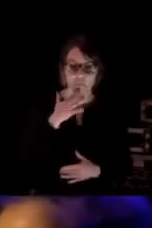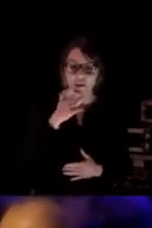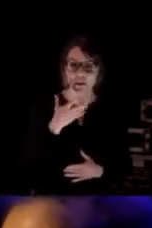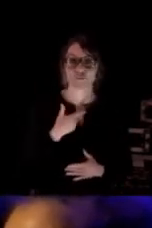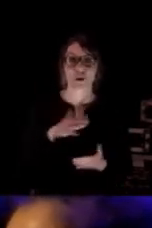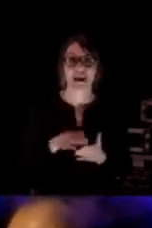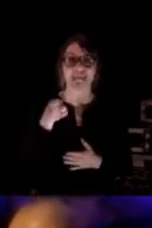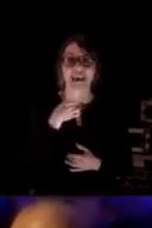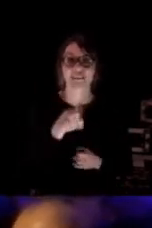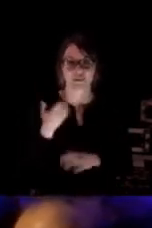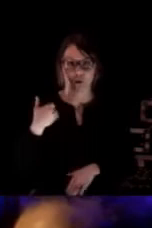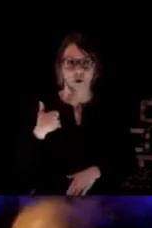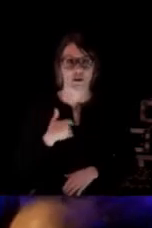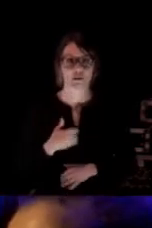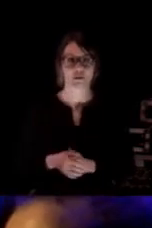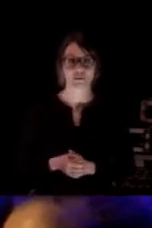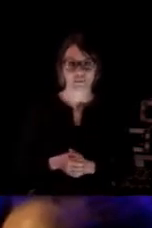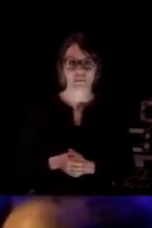nevene.